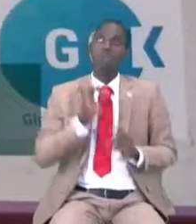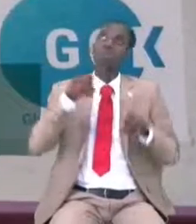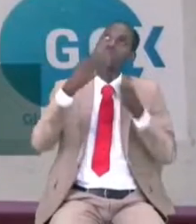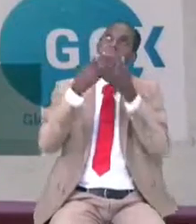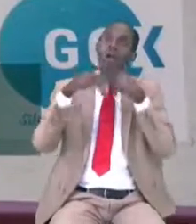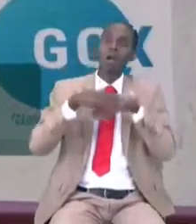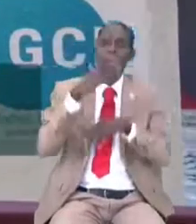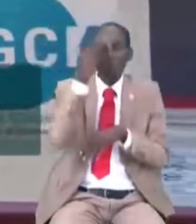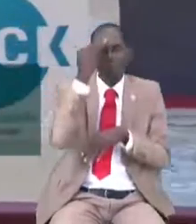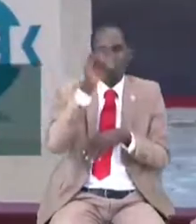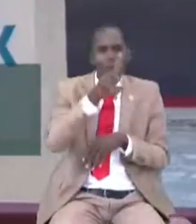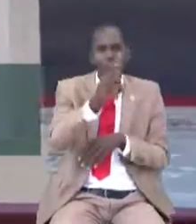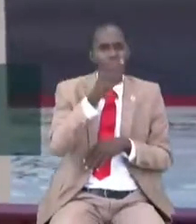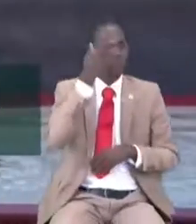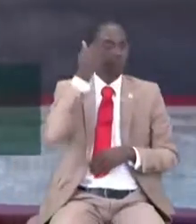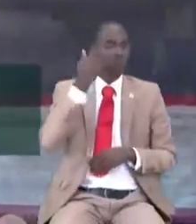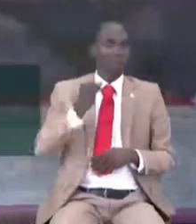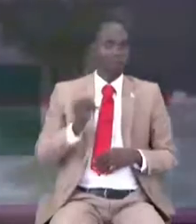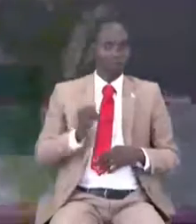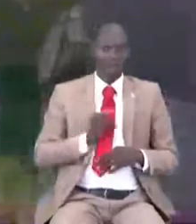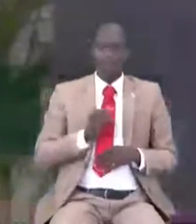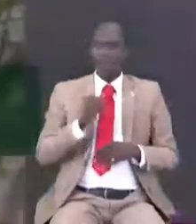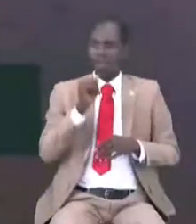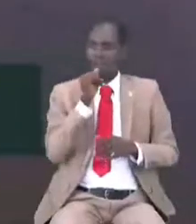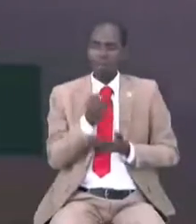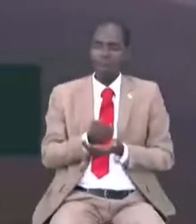ciel est seulement en Christ.